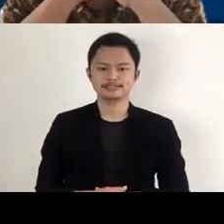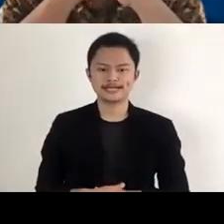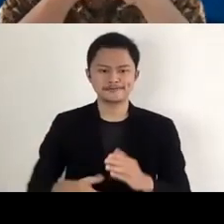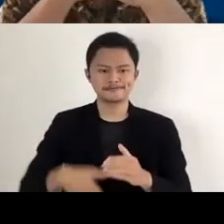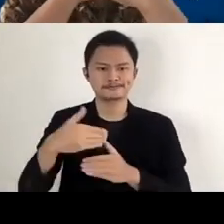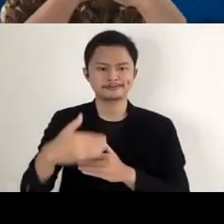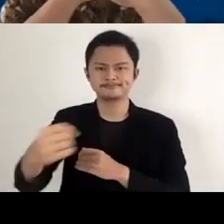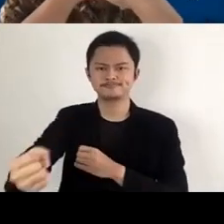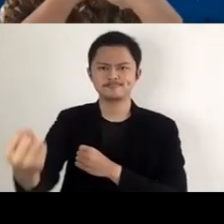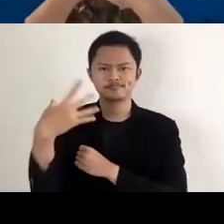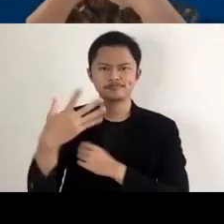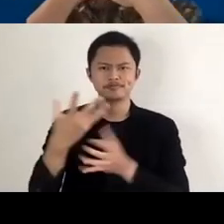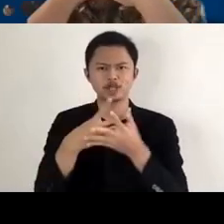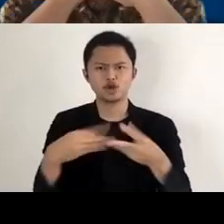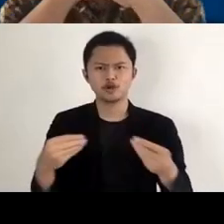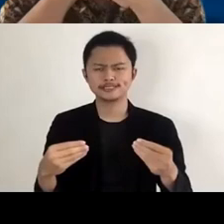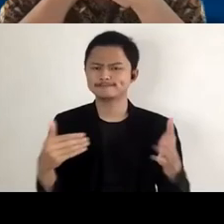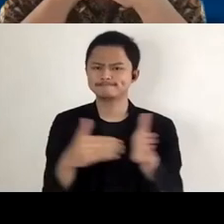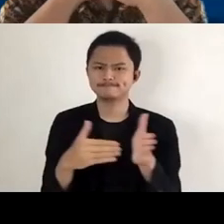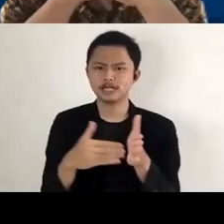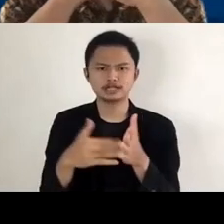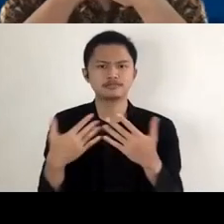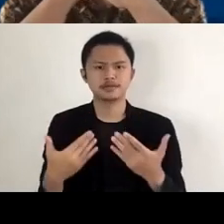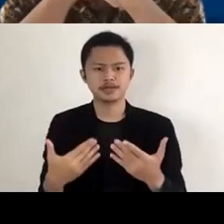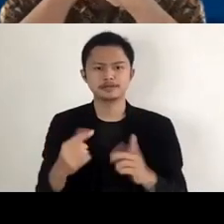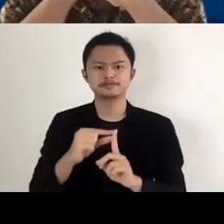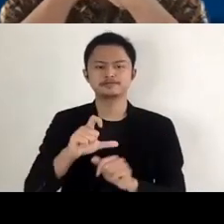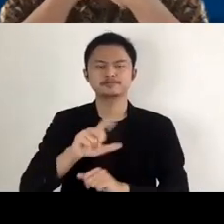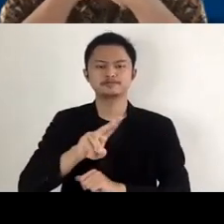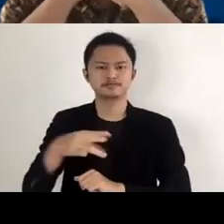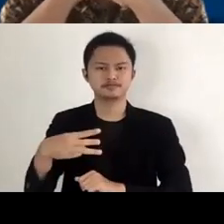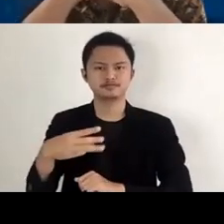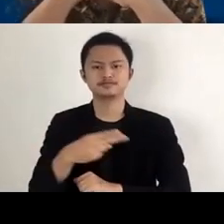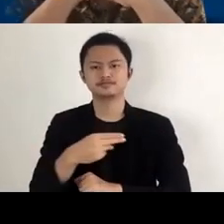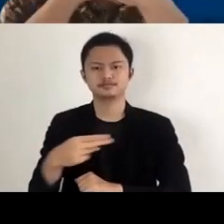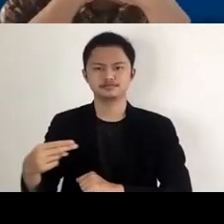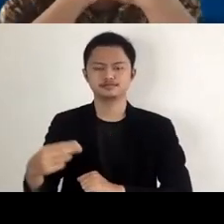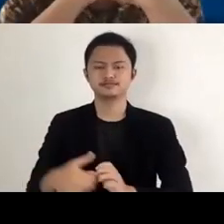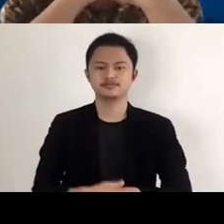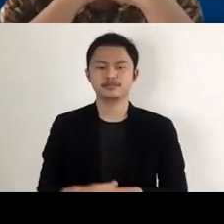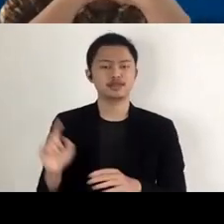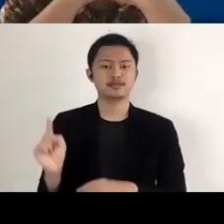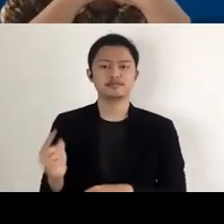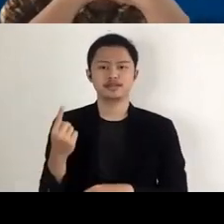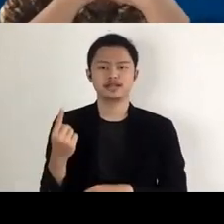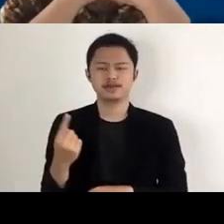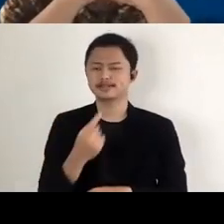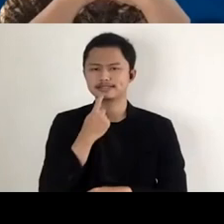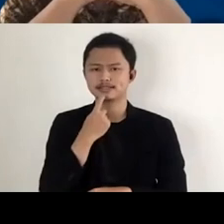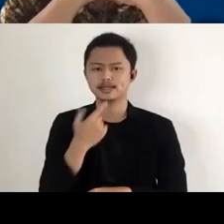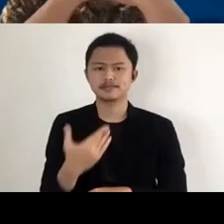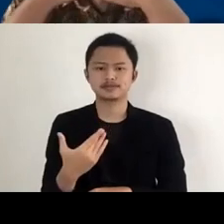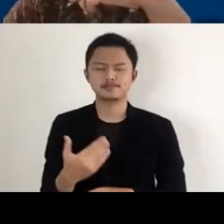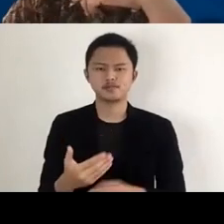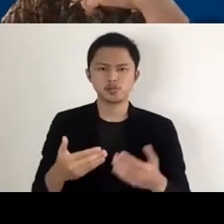respon dan solusi terhadap tantangan keberlanjutan program PCV di Indonesia yang pertama adalah terkait dengan bagaimana